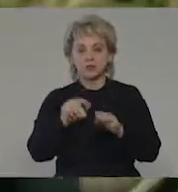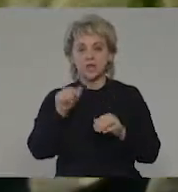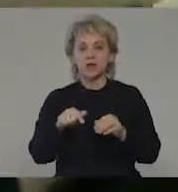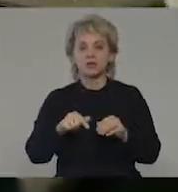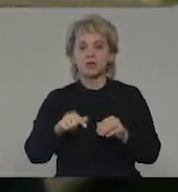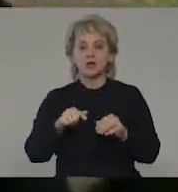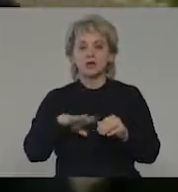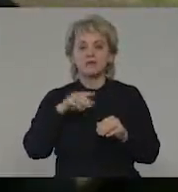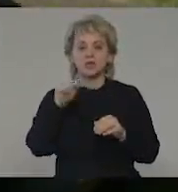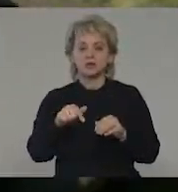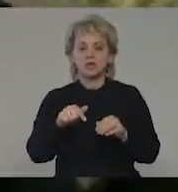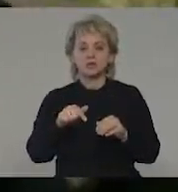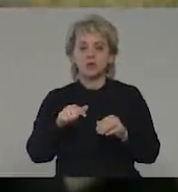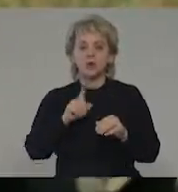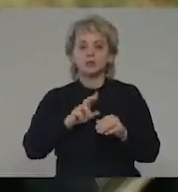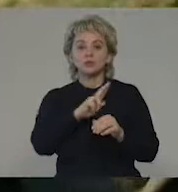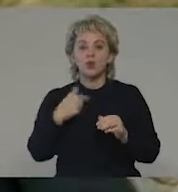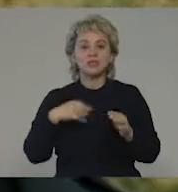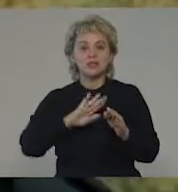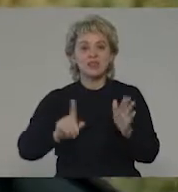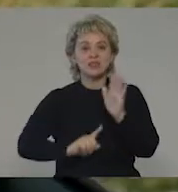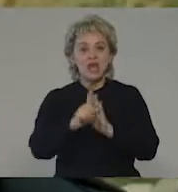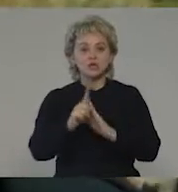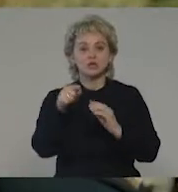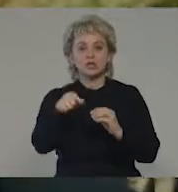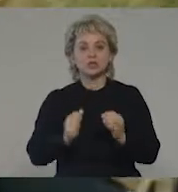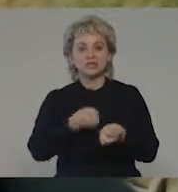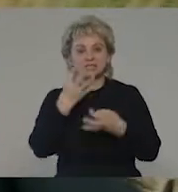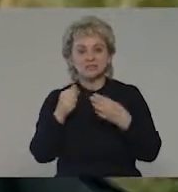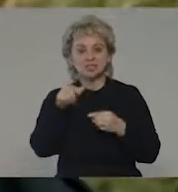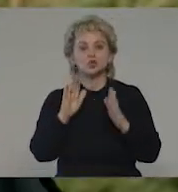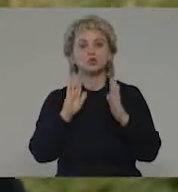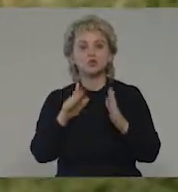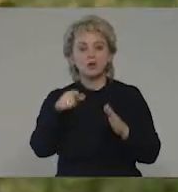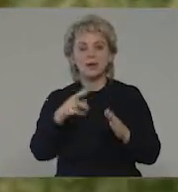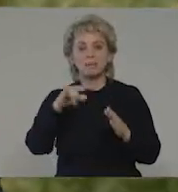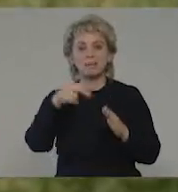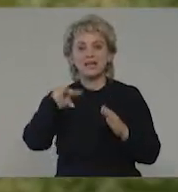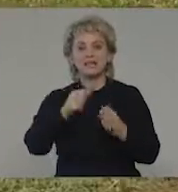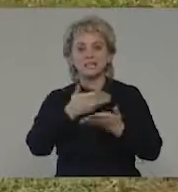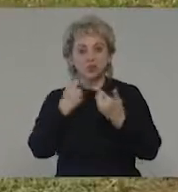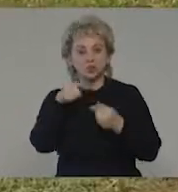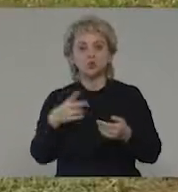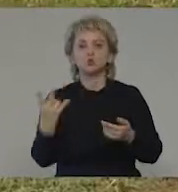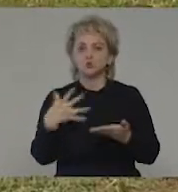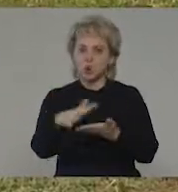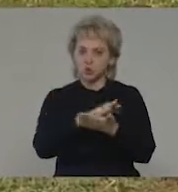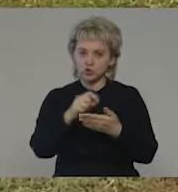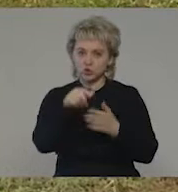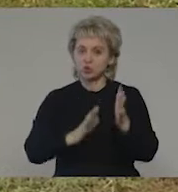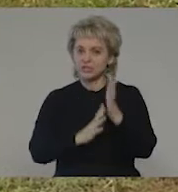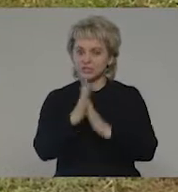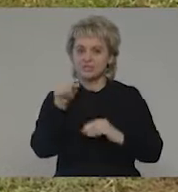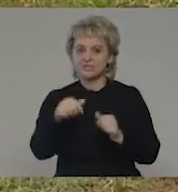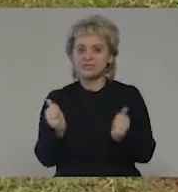пока еще не цела, только не начала она колоситься. Начинается только, пыльцы еще практически нет, ее нужно уничтожить. Здесь,